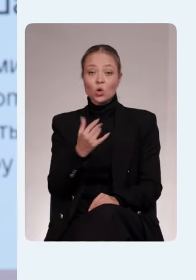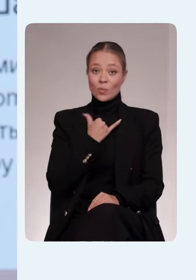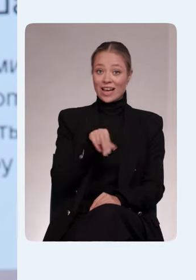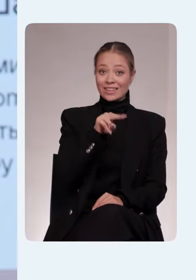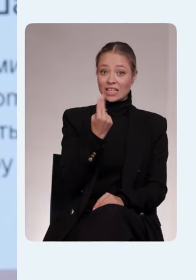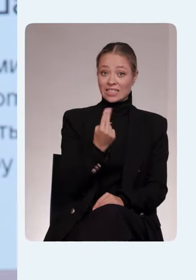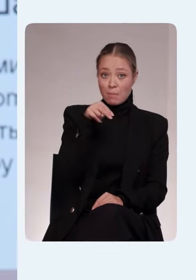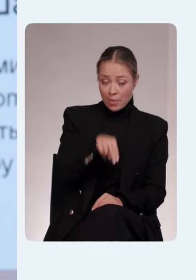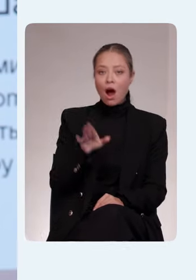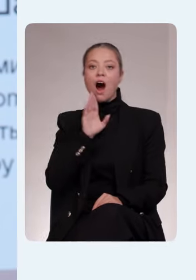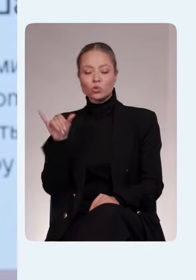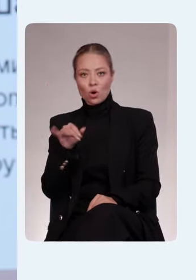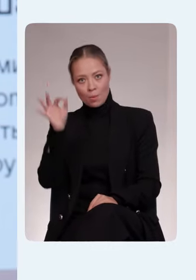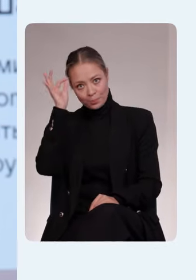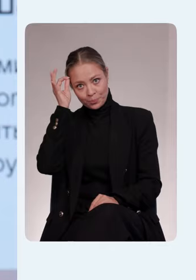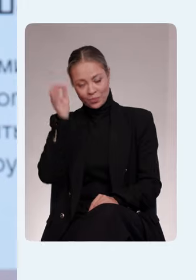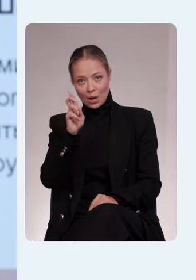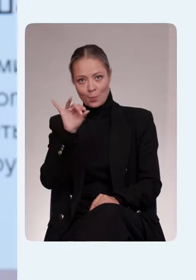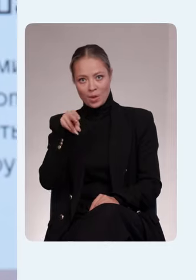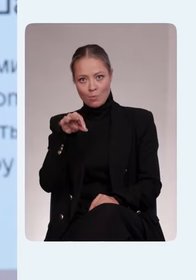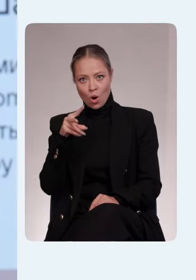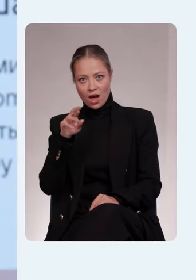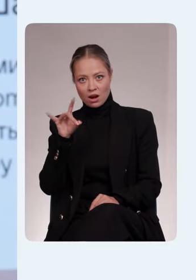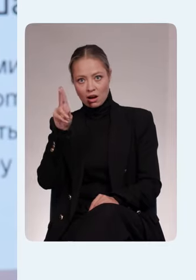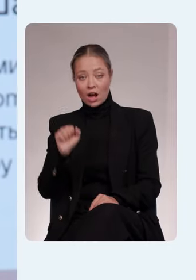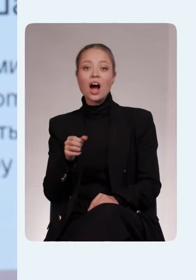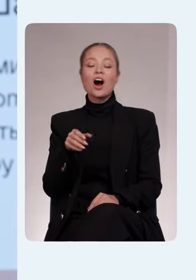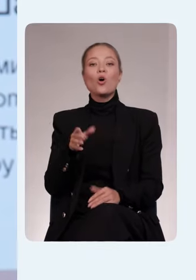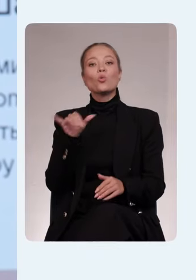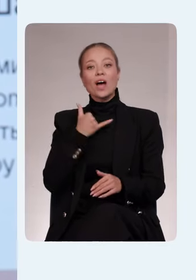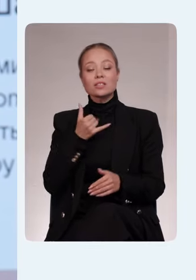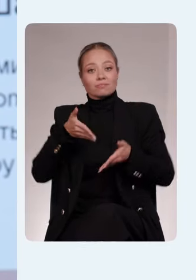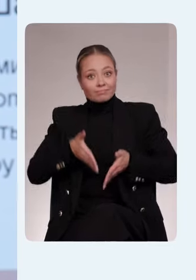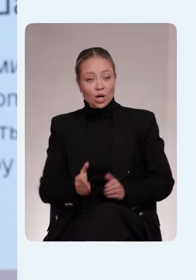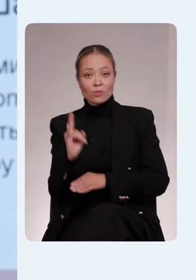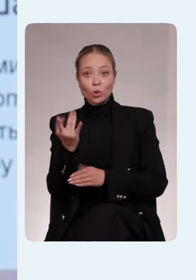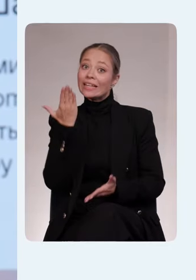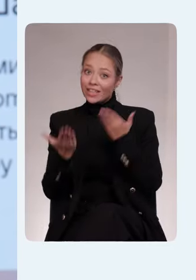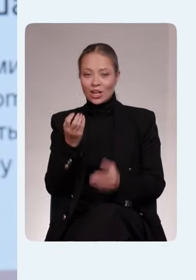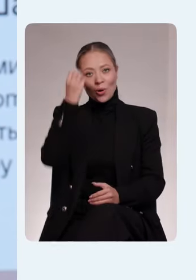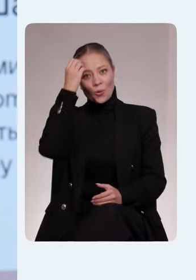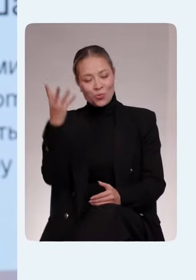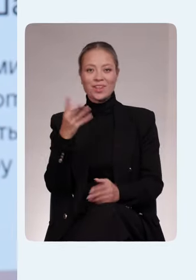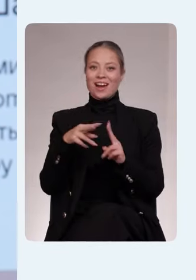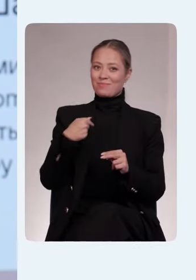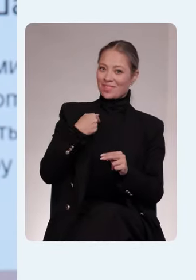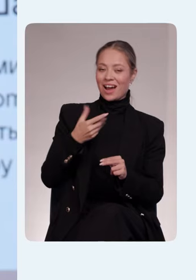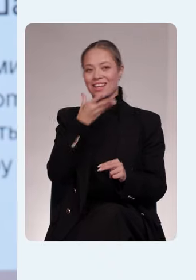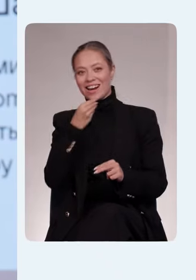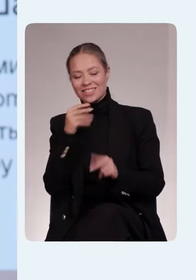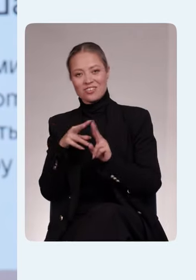расстройство. Ну, у нас ребенок либо будет умный в меня и красивый в мать, либо, ну, безумный